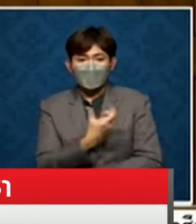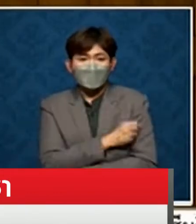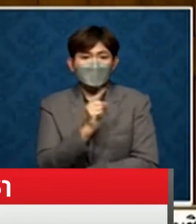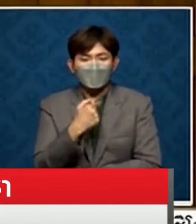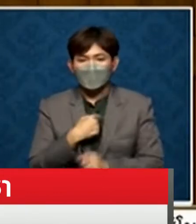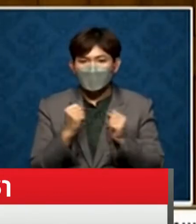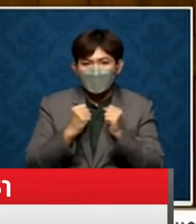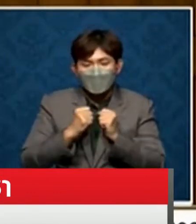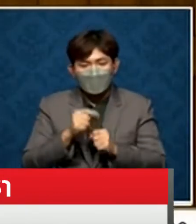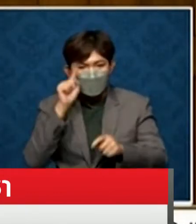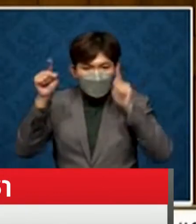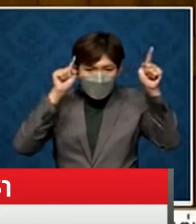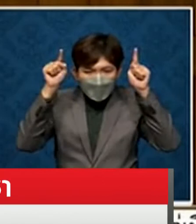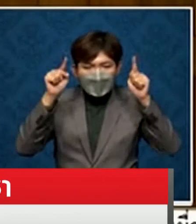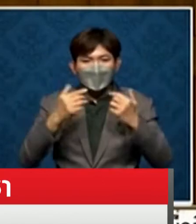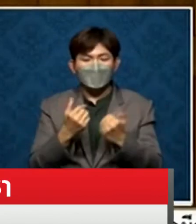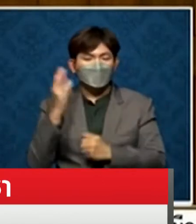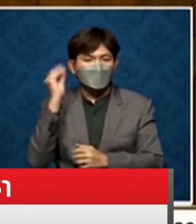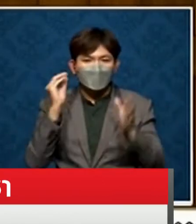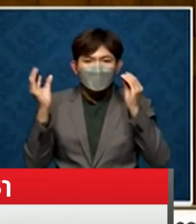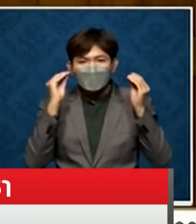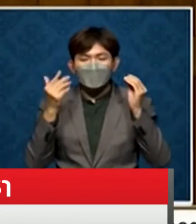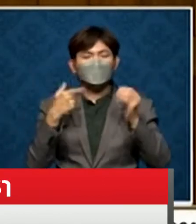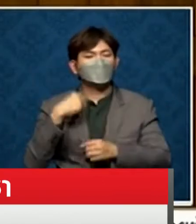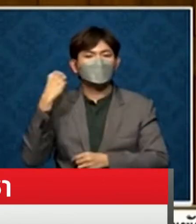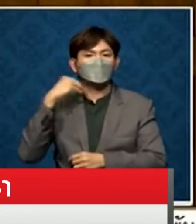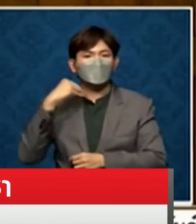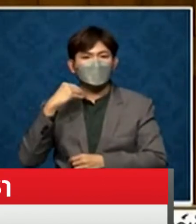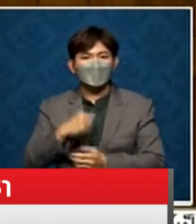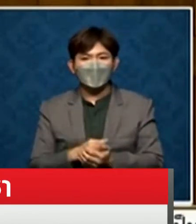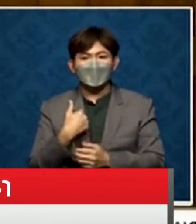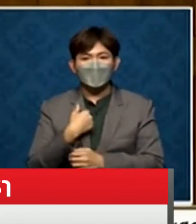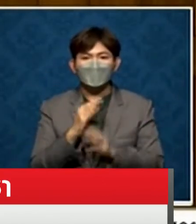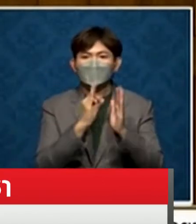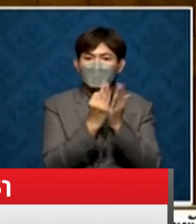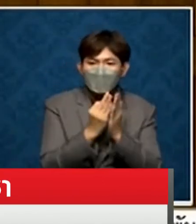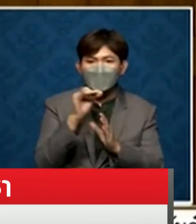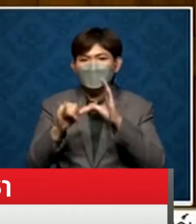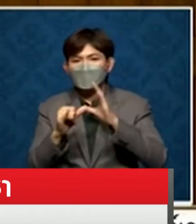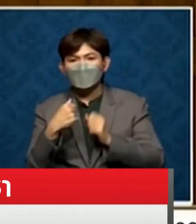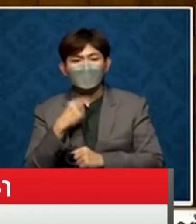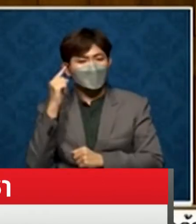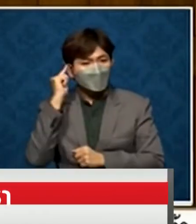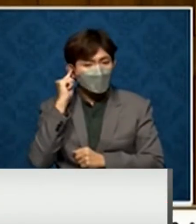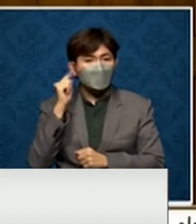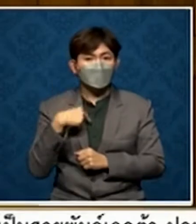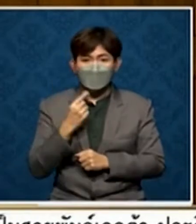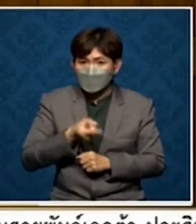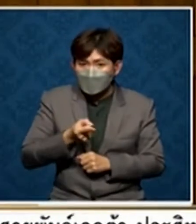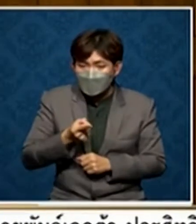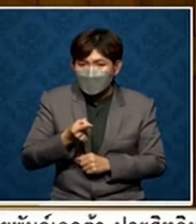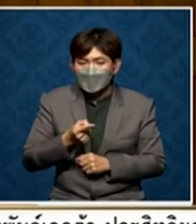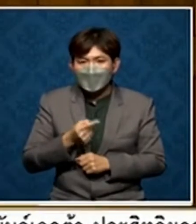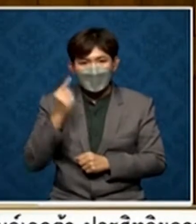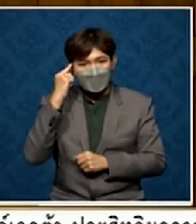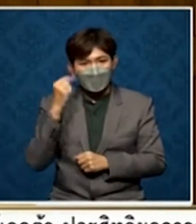คือฟังบันทั้งหมดทุกวันน่ะโซเชียลก็มีอะไรก็ไม่มันจริงหรือเปล่าสไปรท์เอา